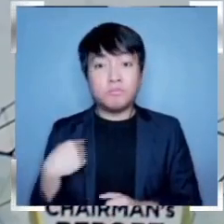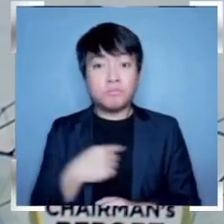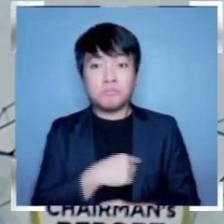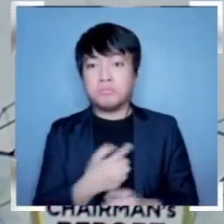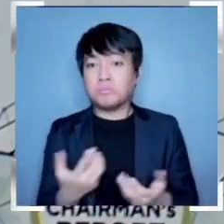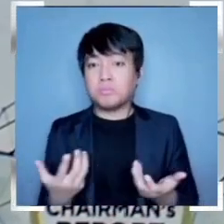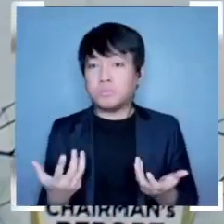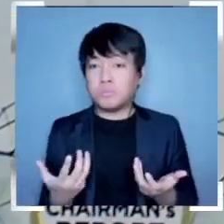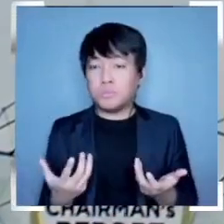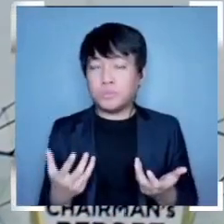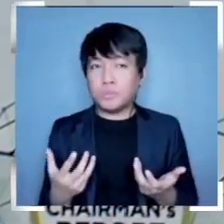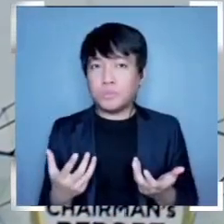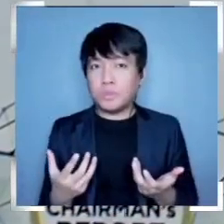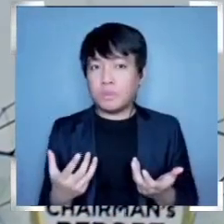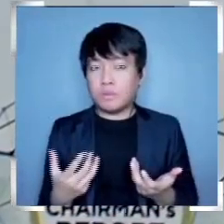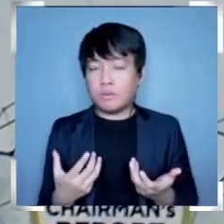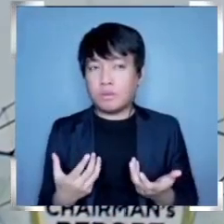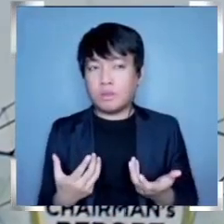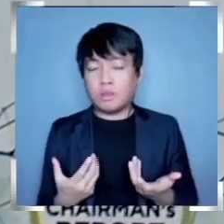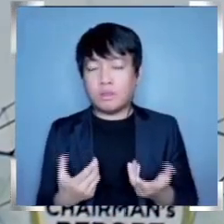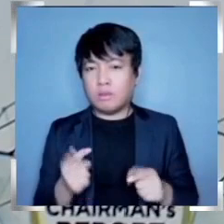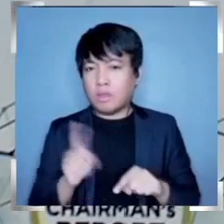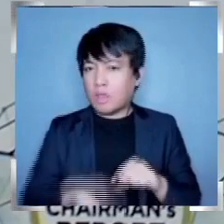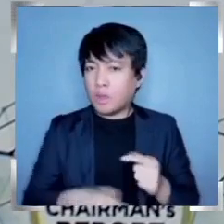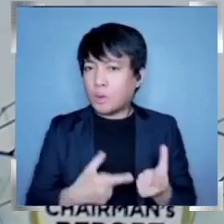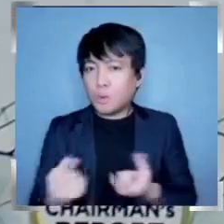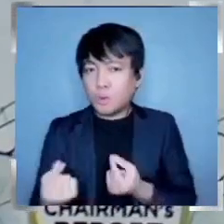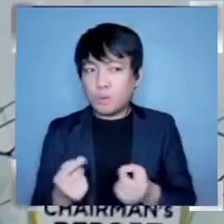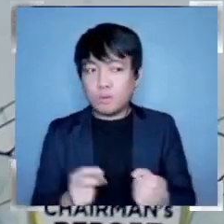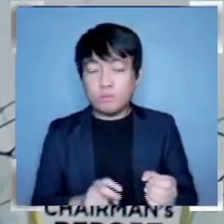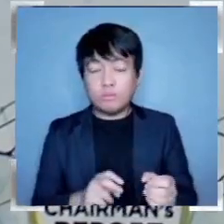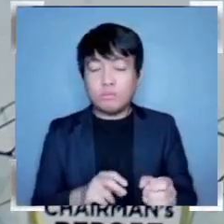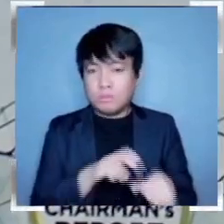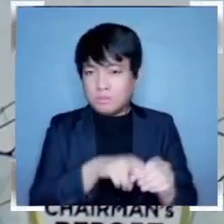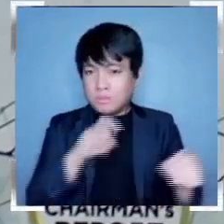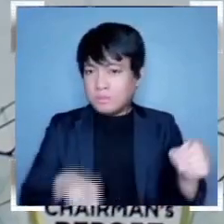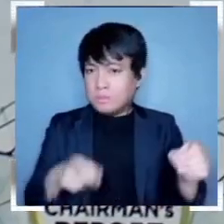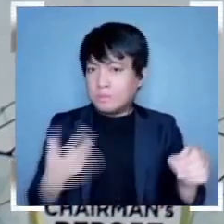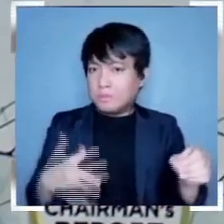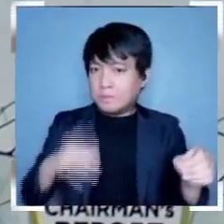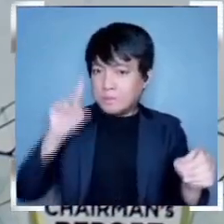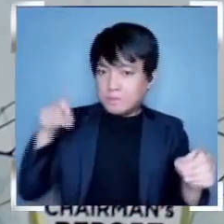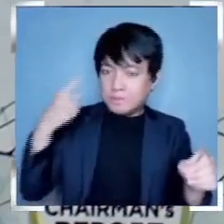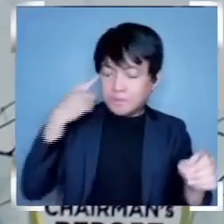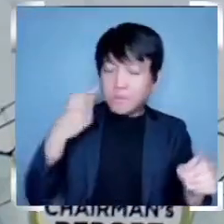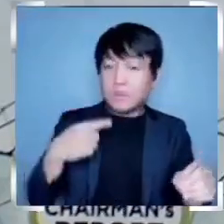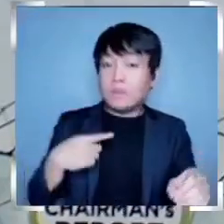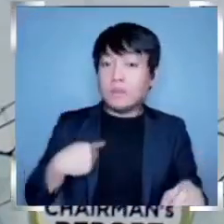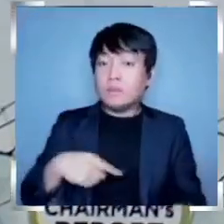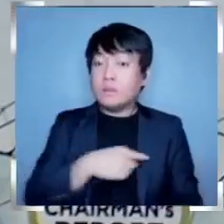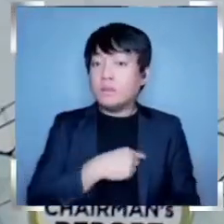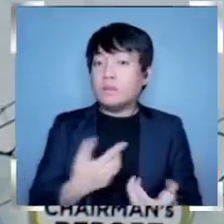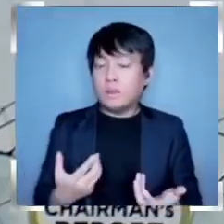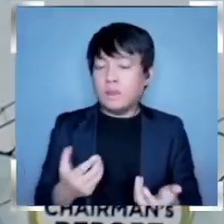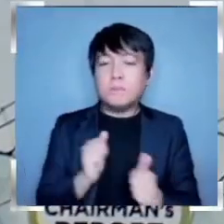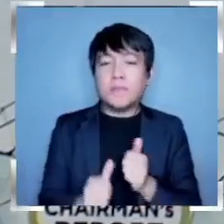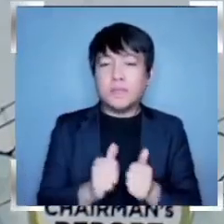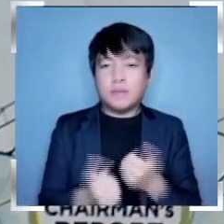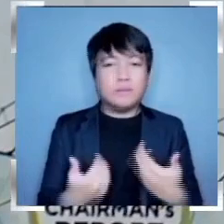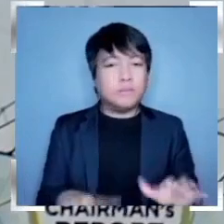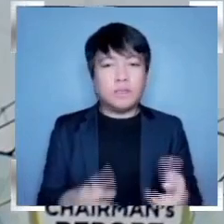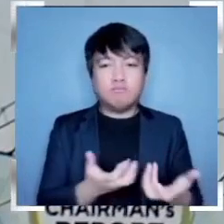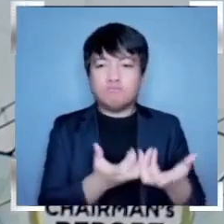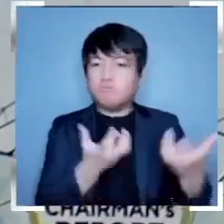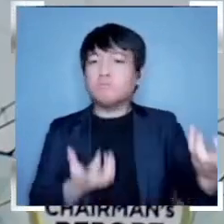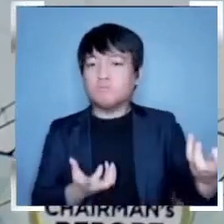in our view, there's nothing more that we can do in the government. And so, at this point, we essentially are disengaging from any contact, from